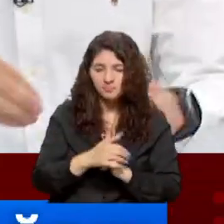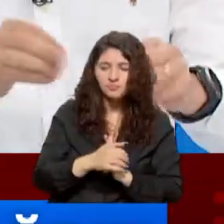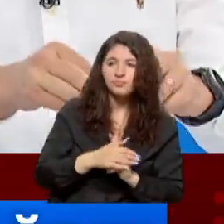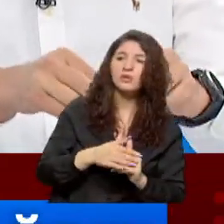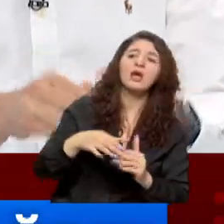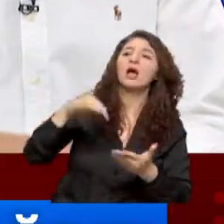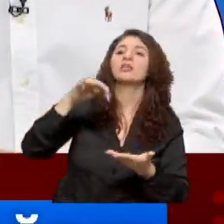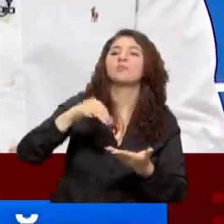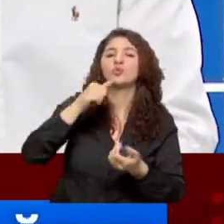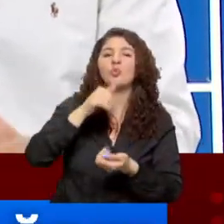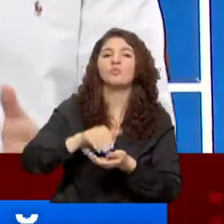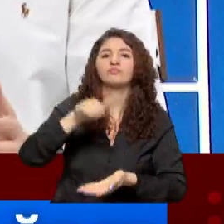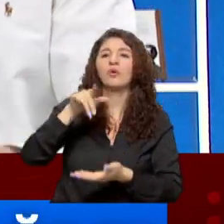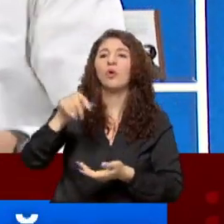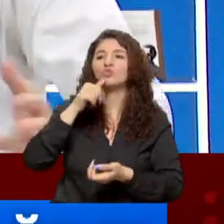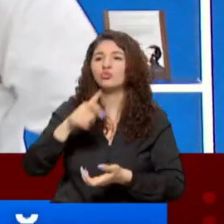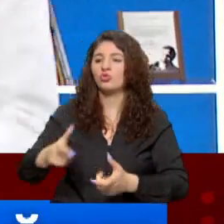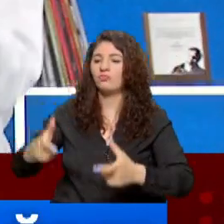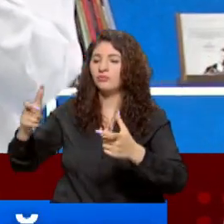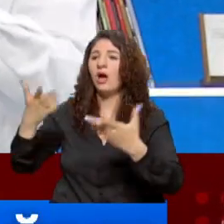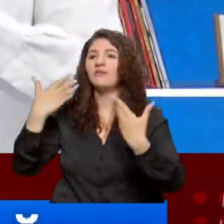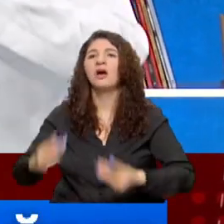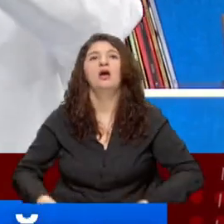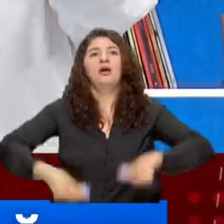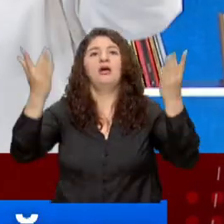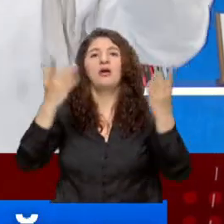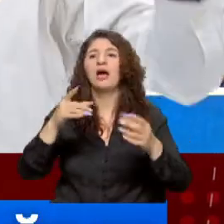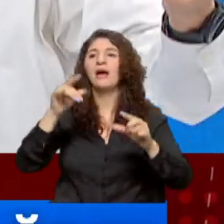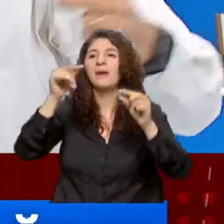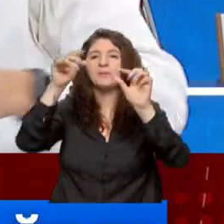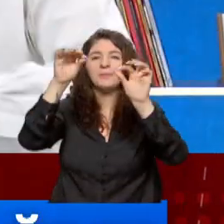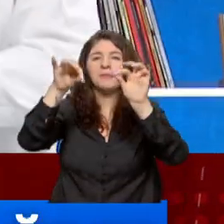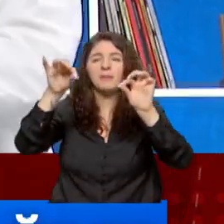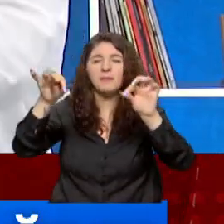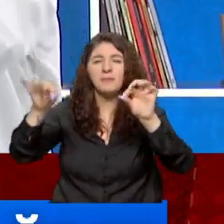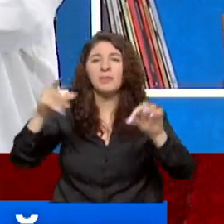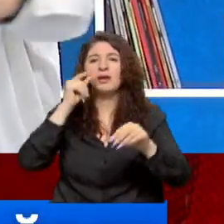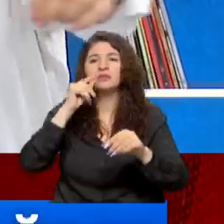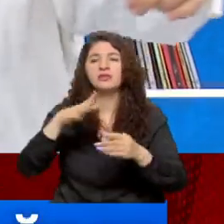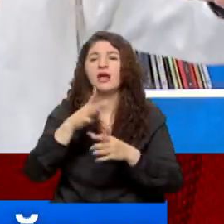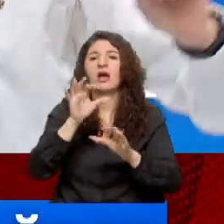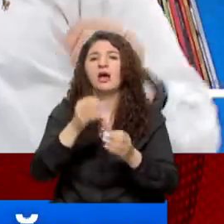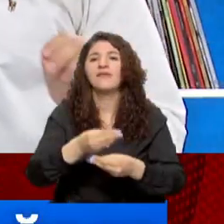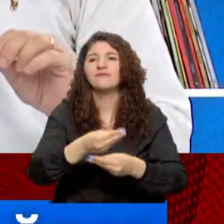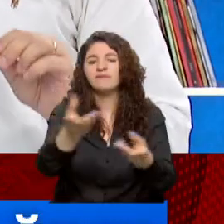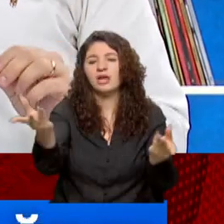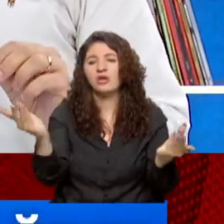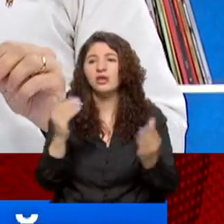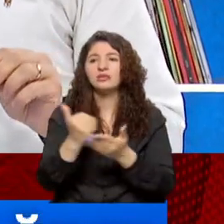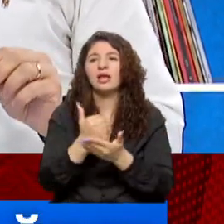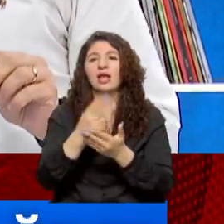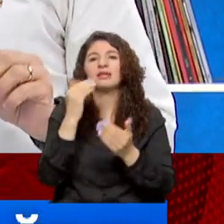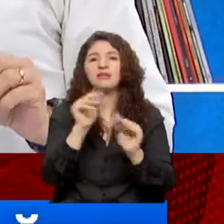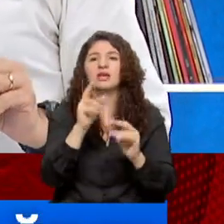Damlaya damlaya göl olur o göre alıyoruz havaya atıyoruz oy verecekler haline getirip insanlara Doğrudan gelir Gelir